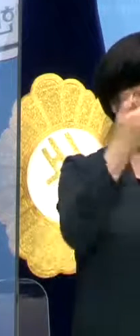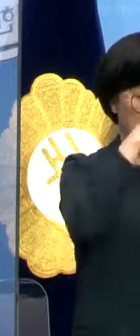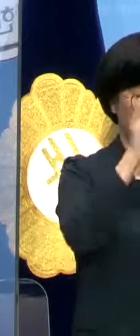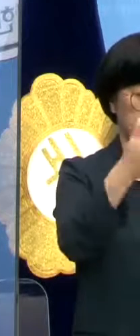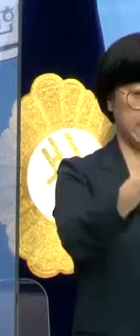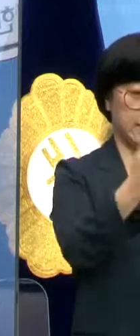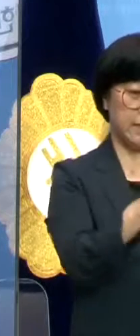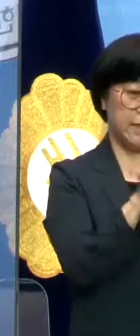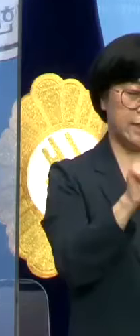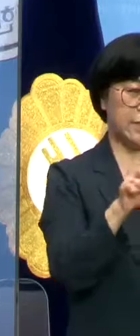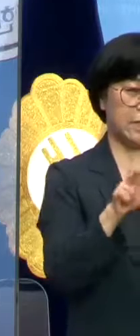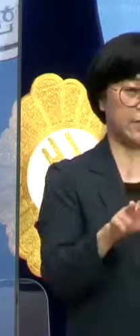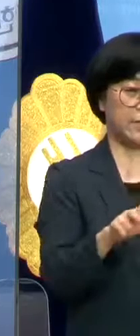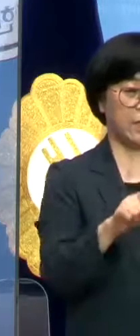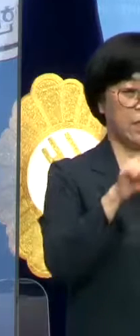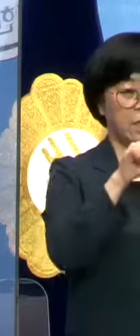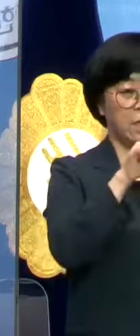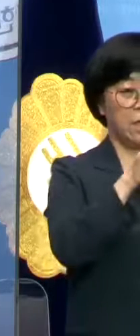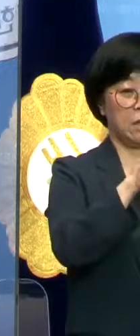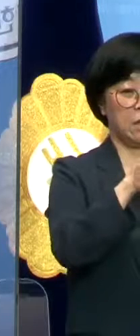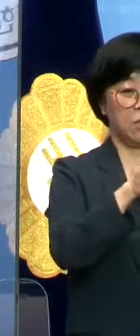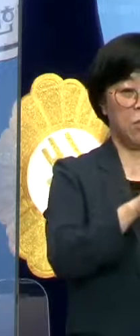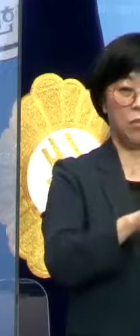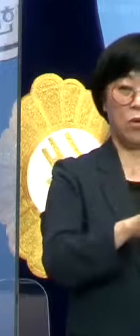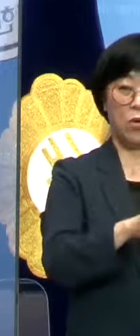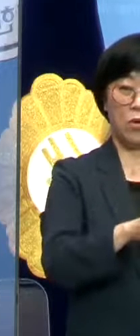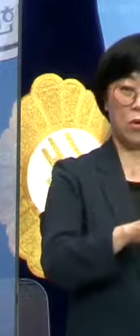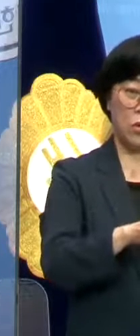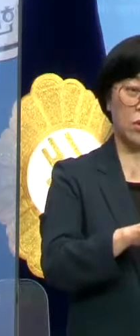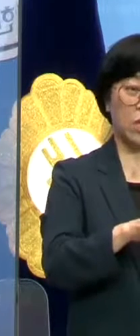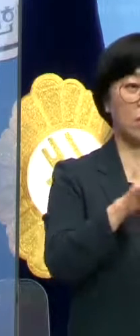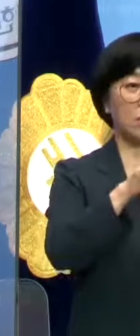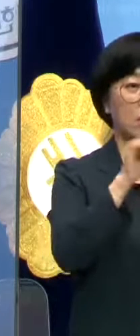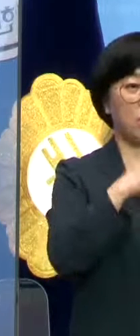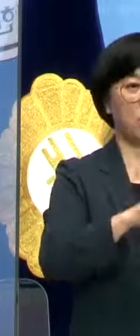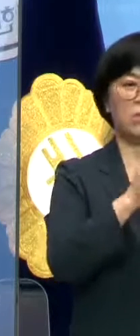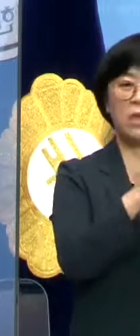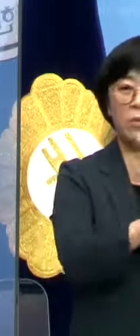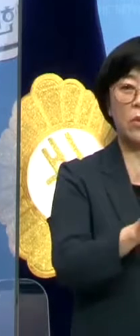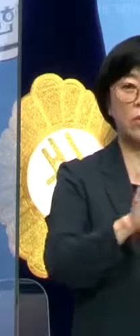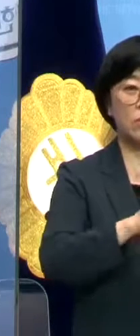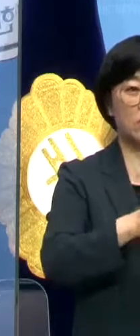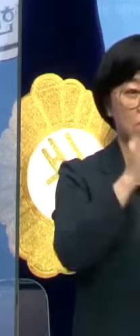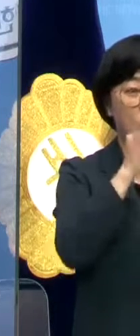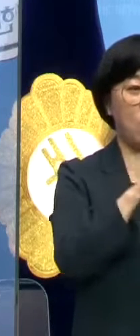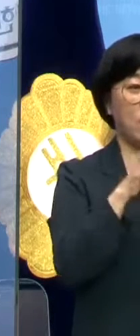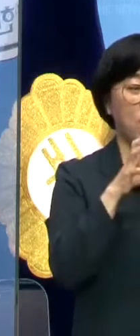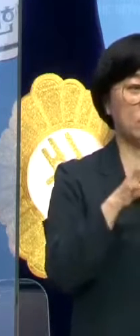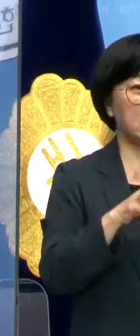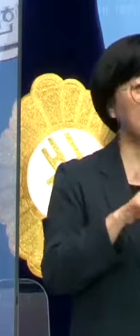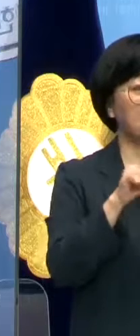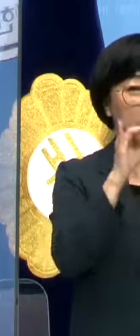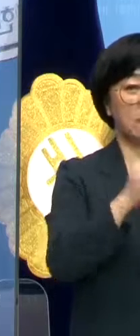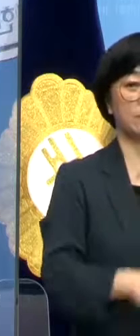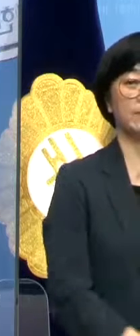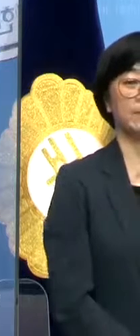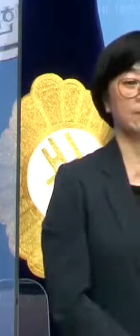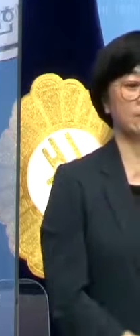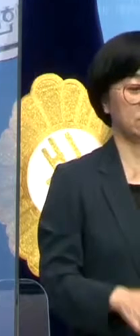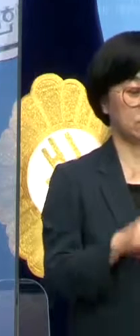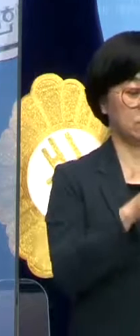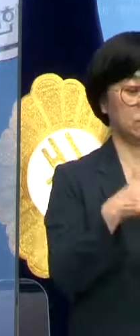지금 세 손가락 경례를 민주화 시위의 상징으로 활용하고 있다고 합니다